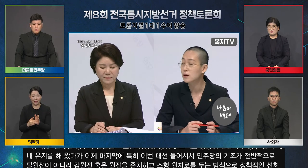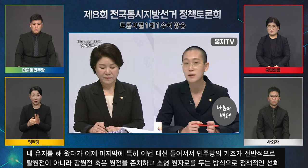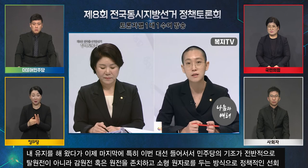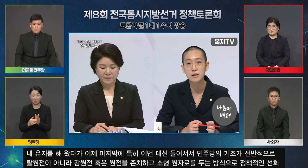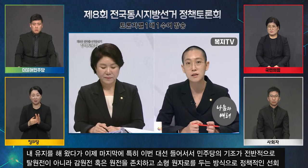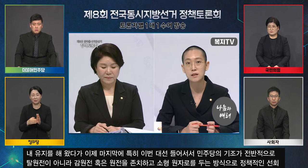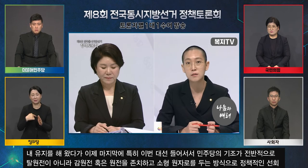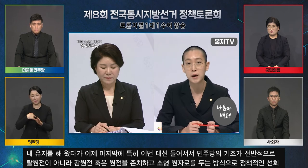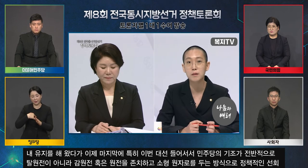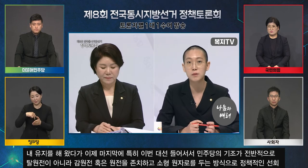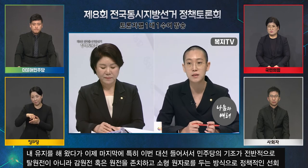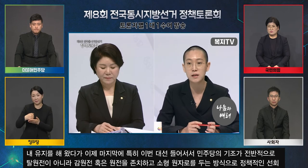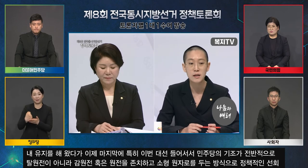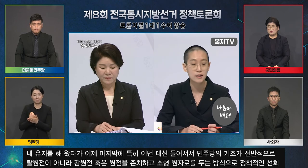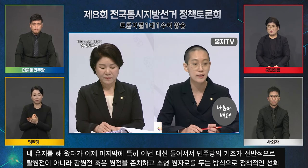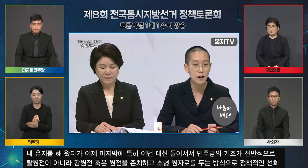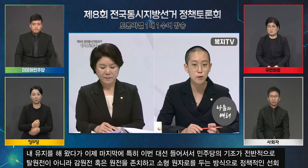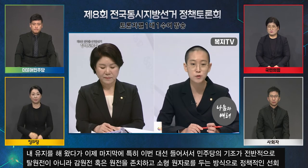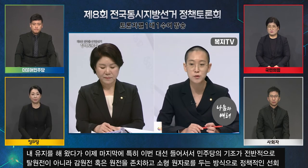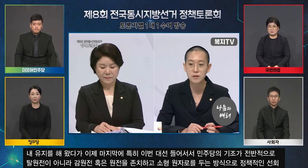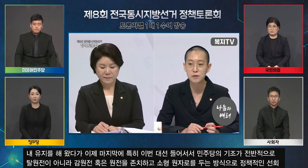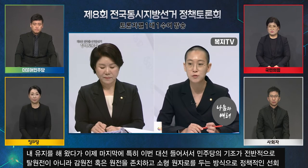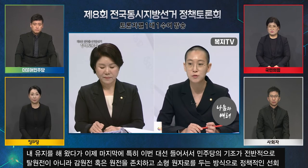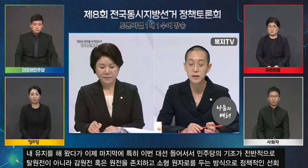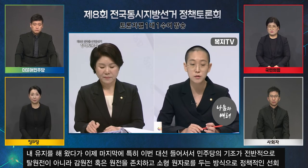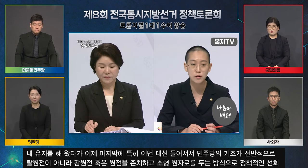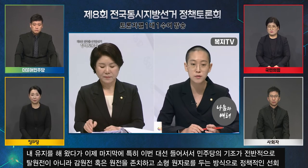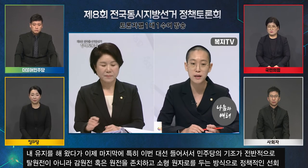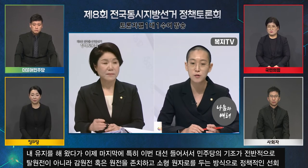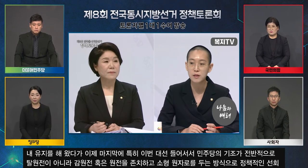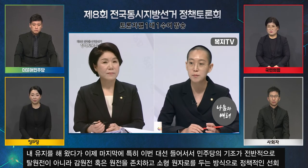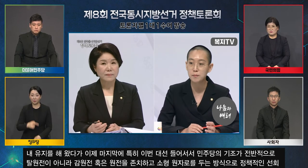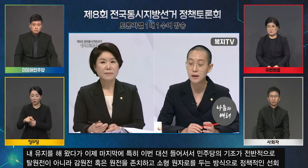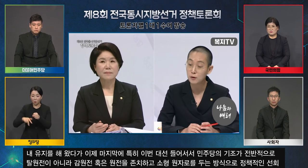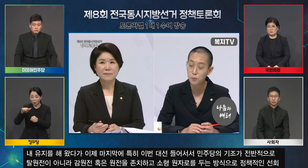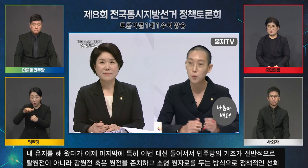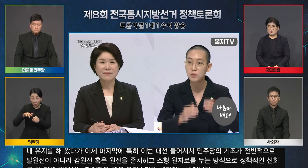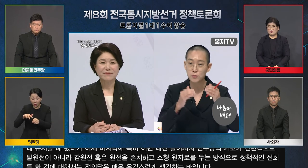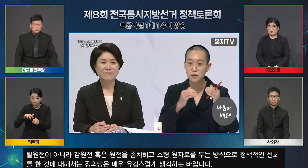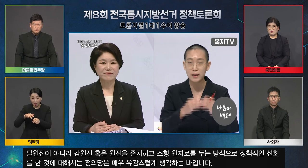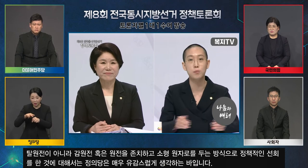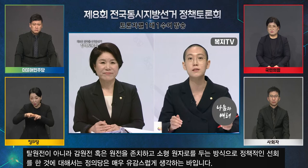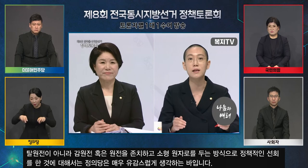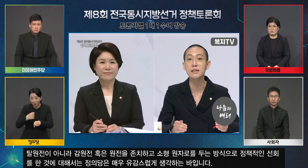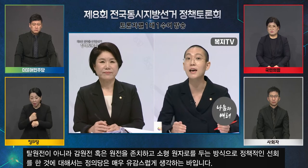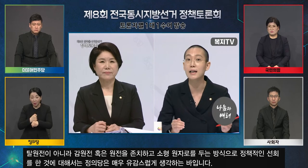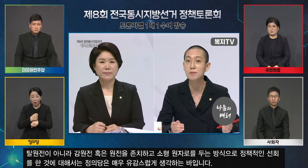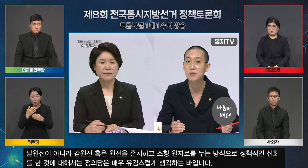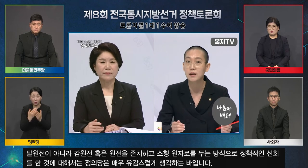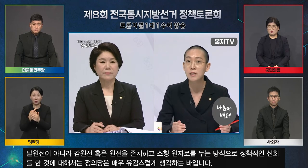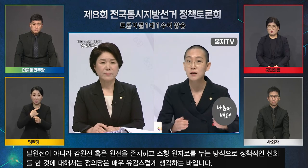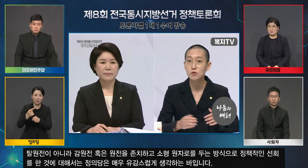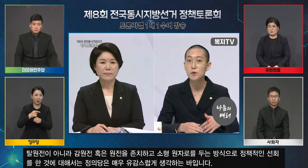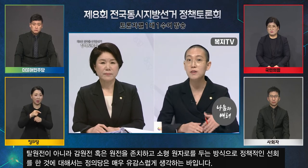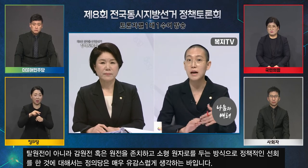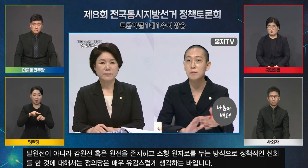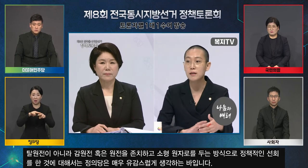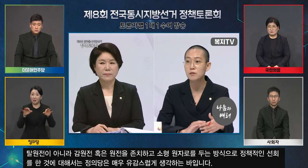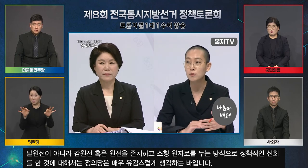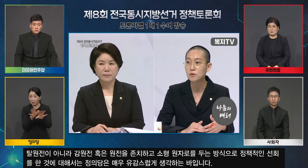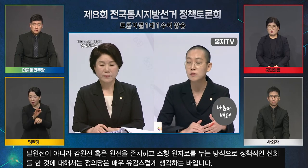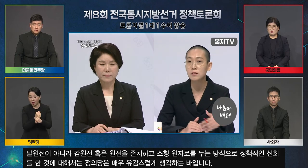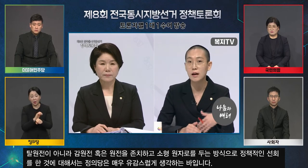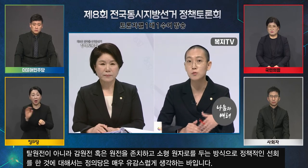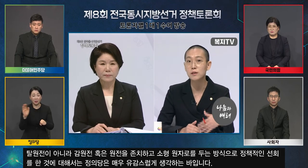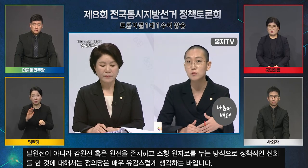유감스럽게 생각하는 바입니다. 탈원전이라고 해서 내년에 바로 모든 원전을 다 없앤다. 이게 아닙니다. 수명이